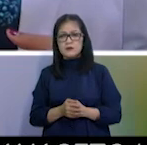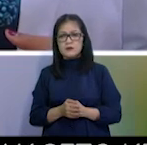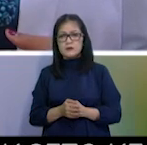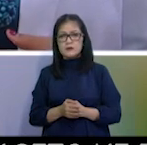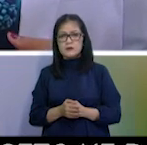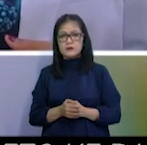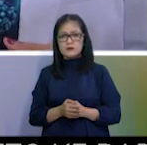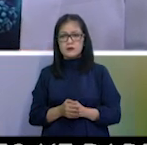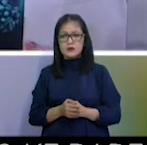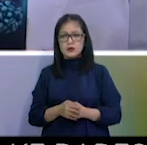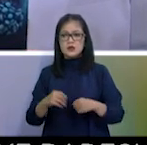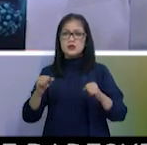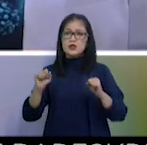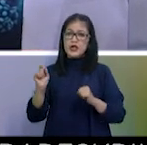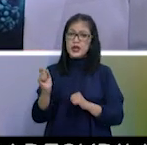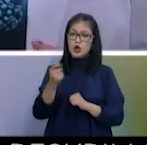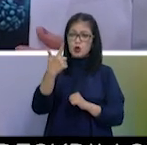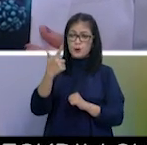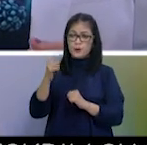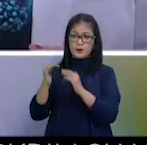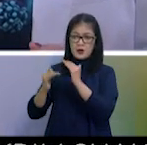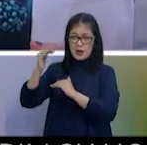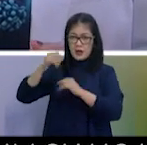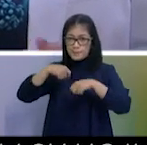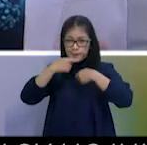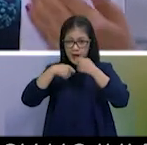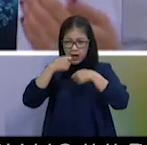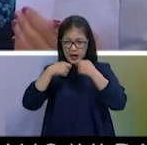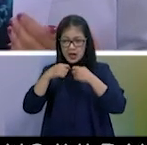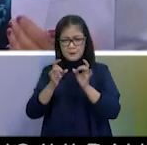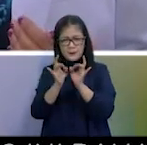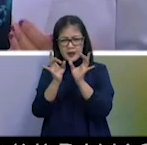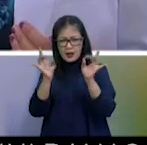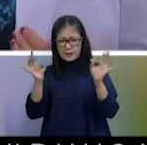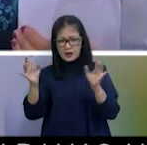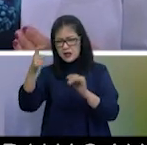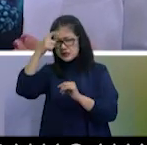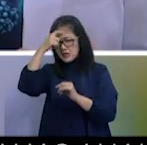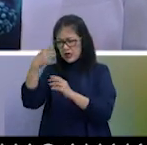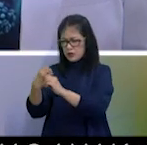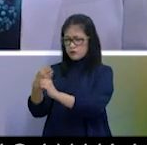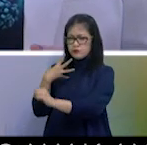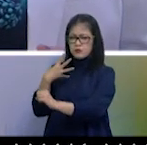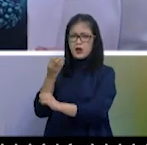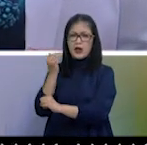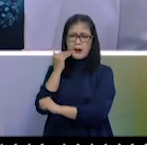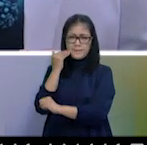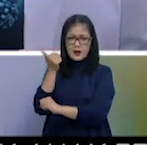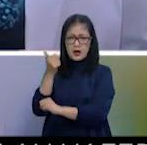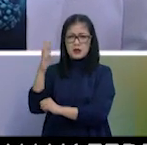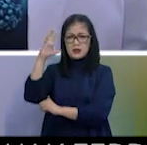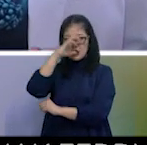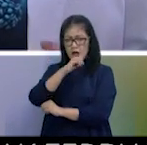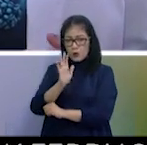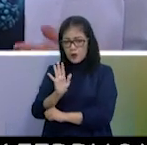meningkatnya gaya hidup, pola makan, kita berpotensi untuk mengidap penyakit yang kita tidak ketahui. Jadi oleh karena